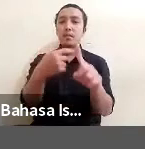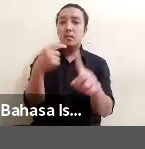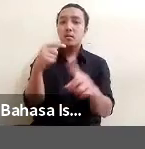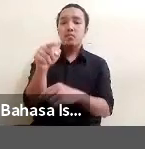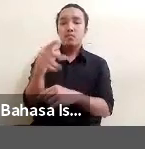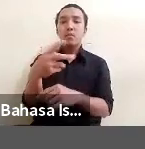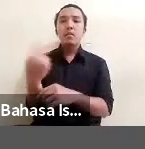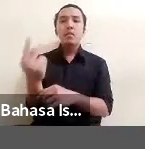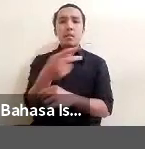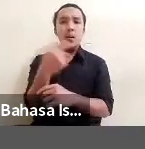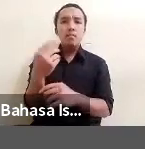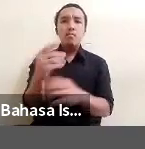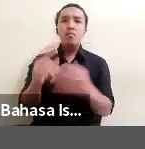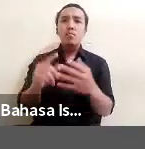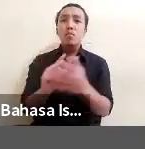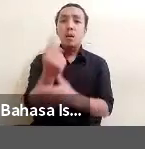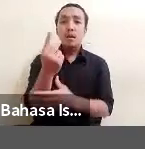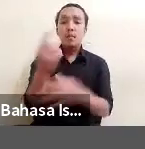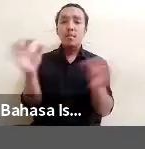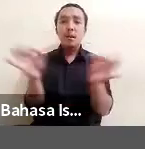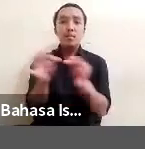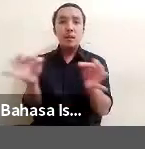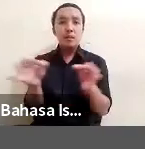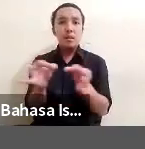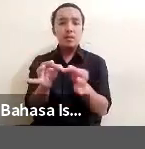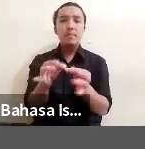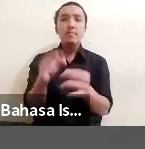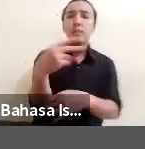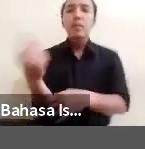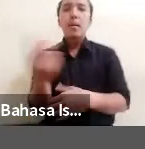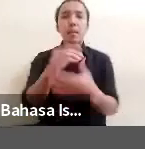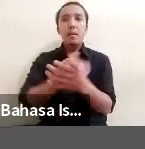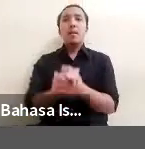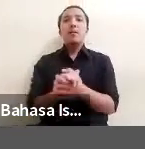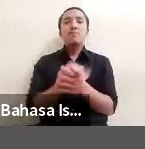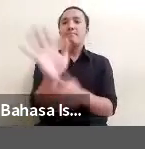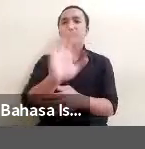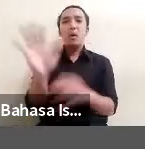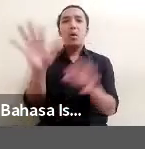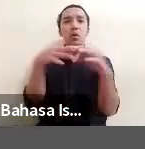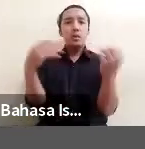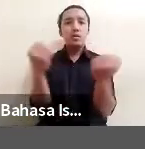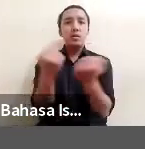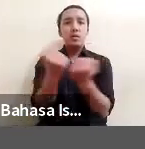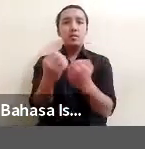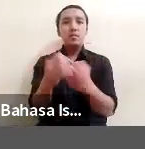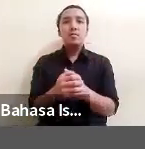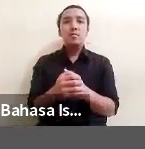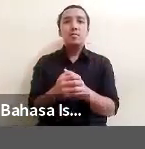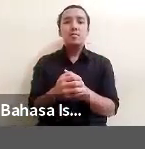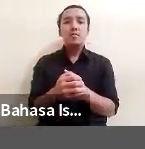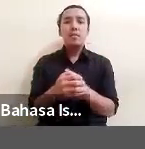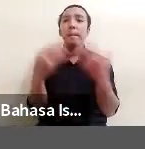pendekatan-pendekatan, kita memperkenalkan tidak hanya organisasi PPDIS, tapi juga apa